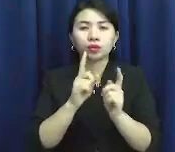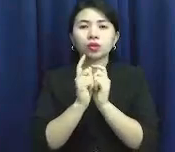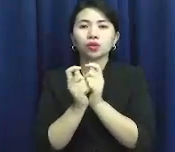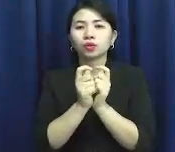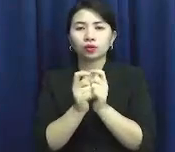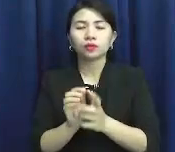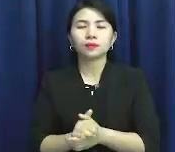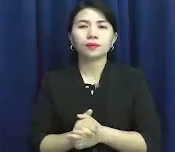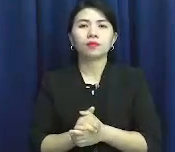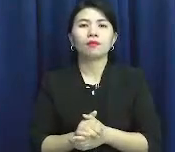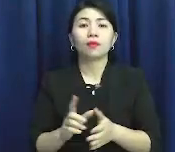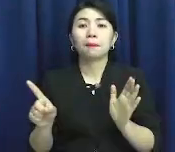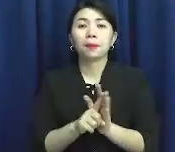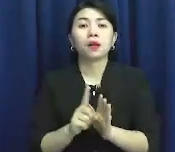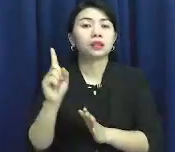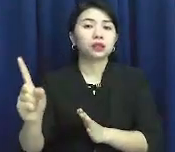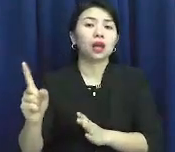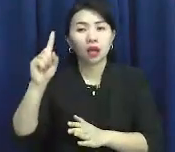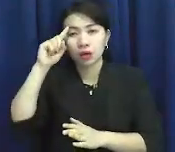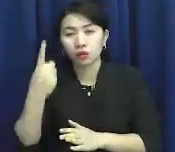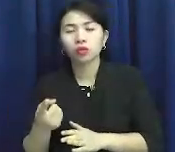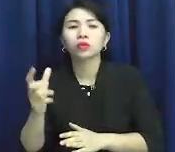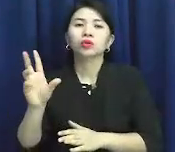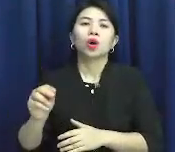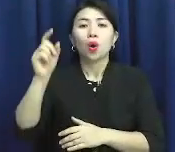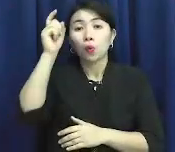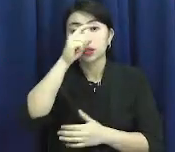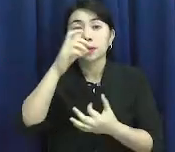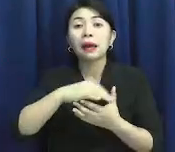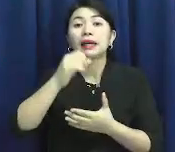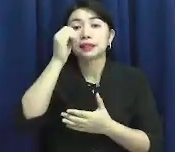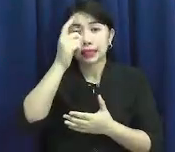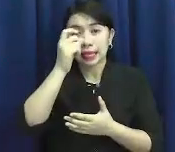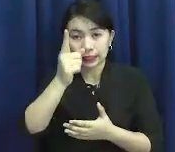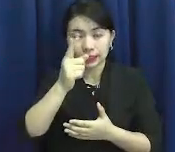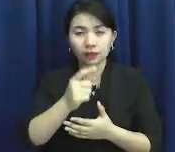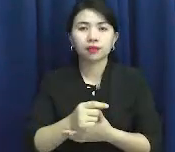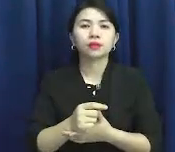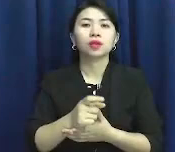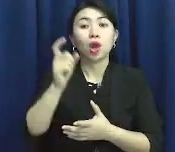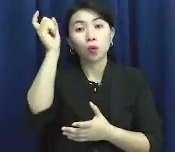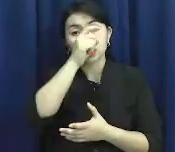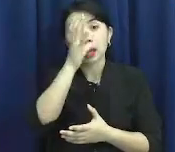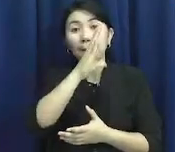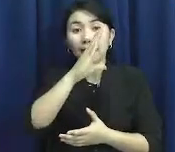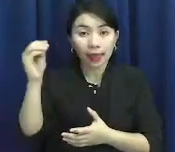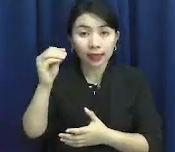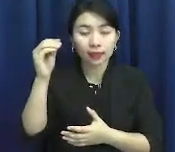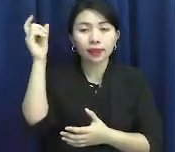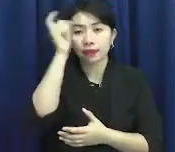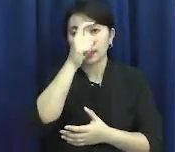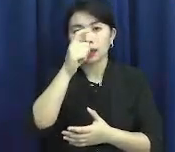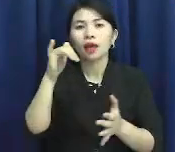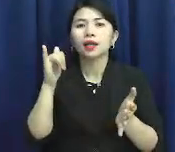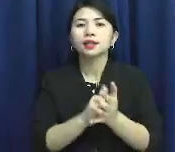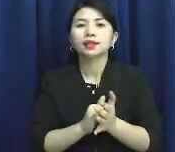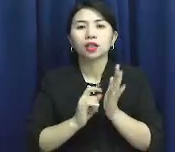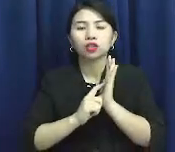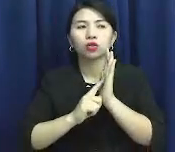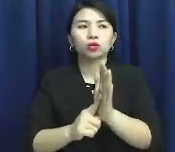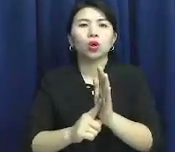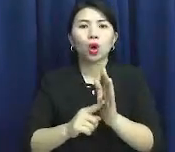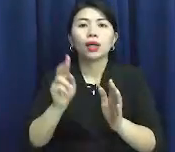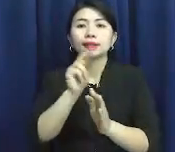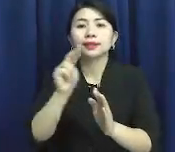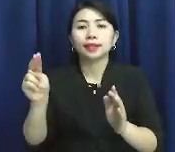Hindi pwedeng isa lang, wisdom and understanding. In-emphasize ng word na conjunction na yun, na magkasama yung dalawa na yun. Hindi